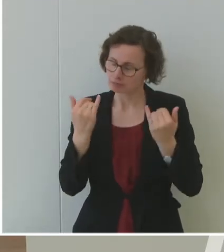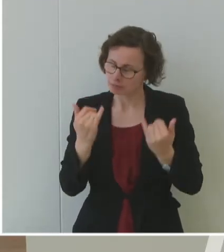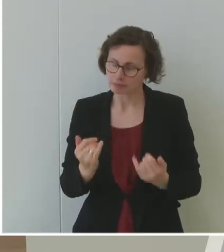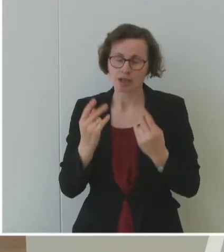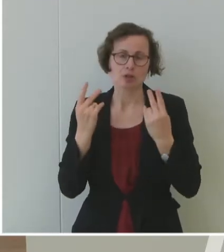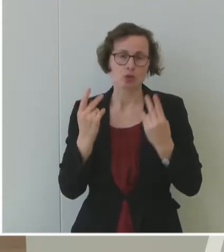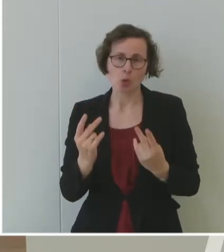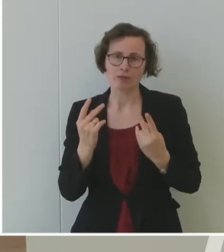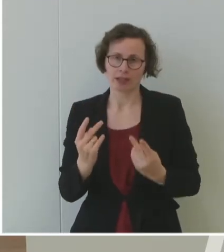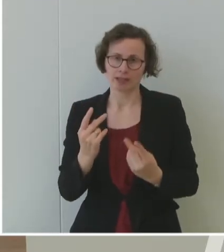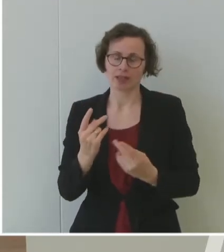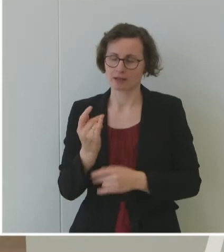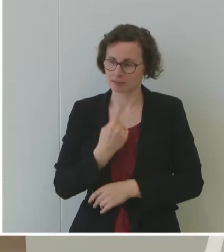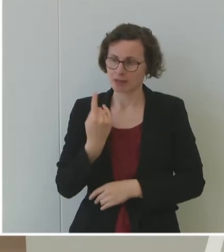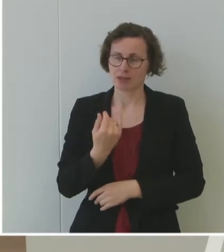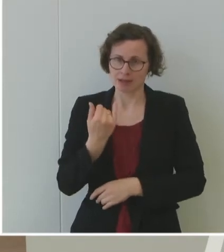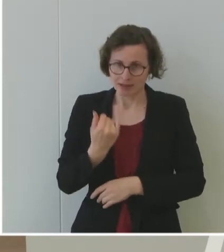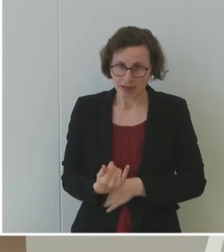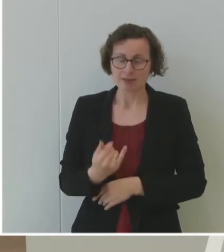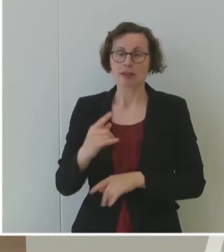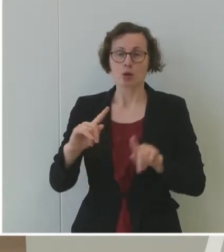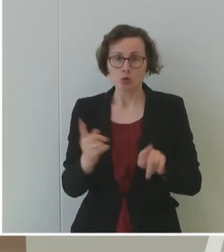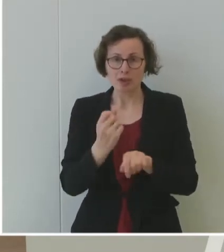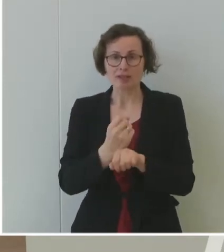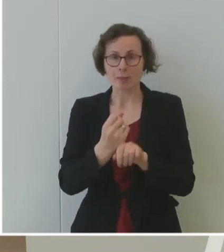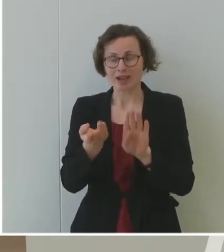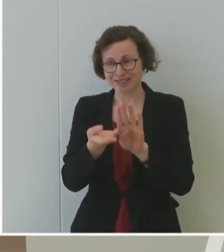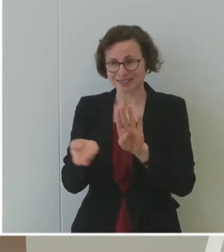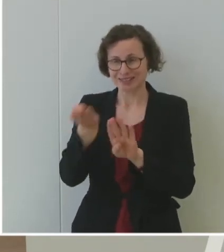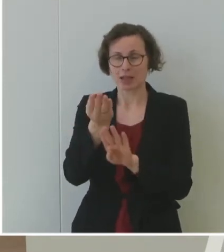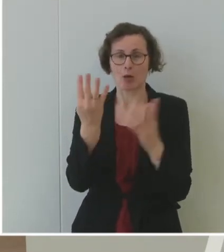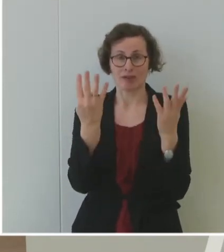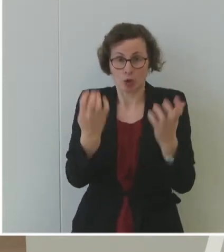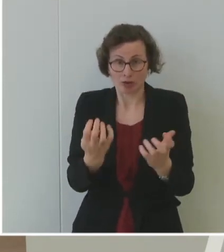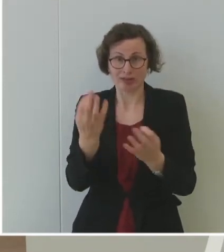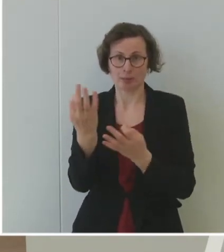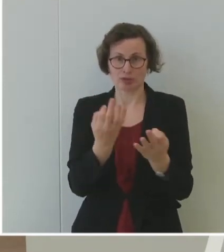Deshalb ist es so wichtig, dass wir jetzt auch die Kurzarbeitergelder auf 90% erhöhen,